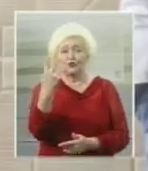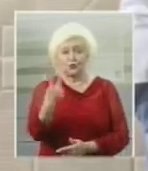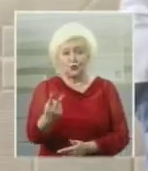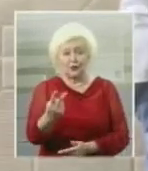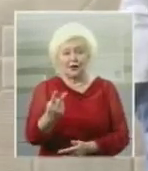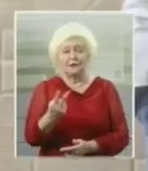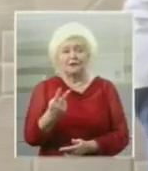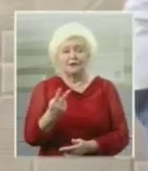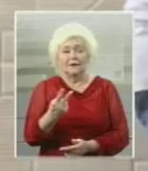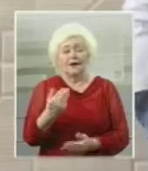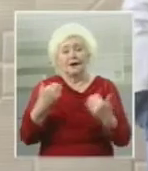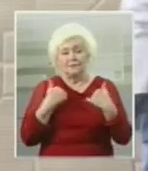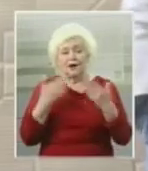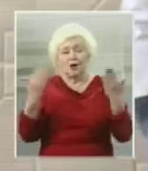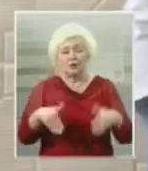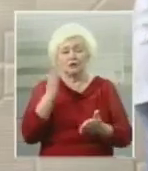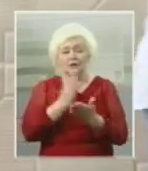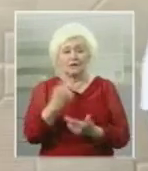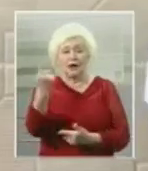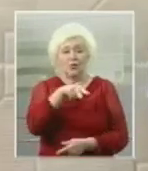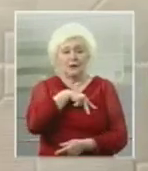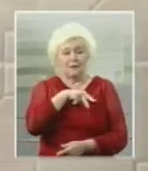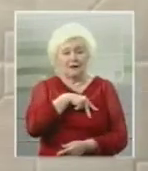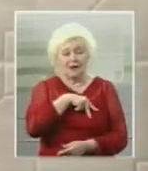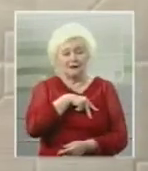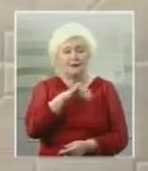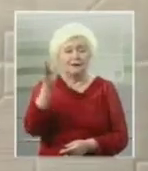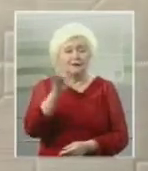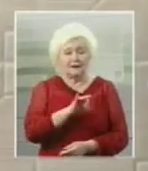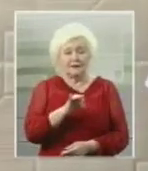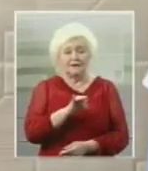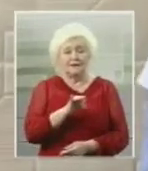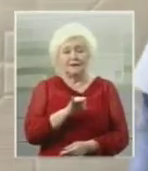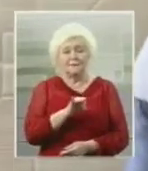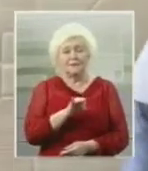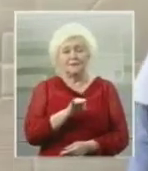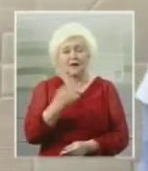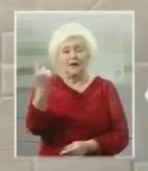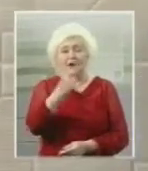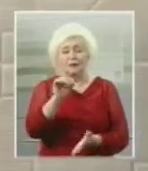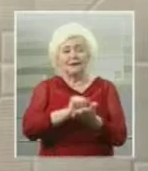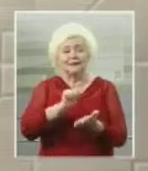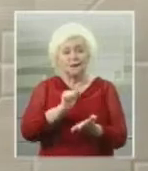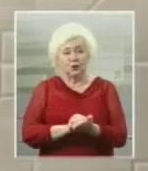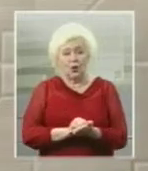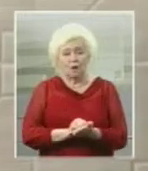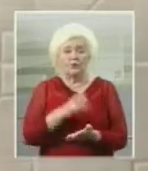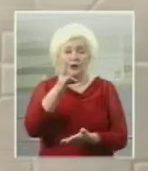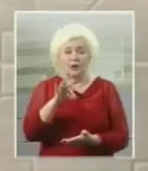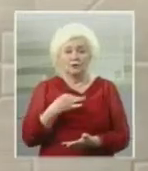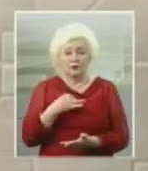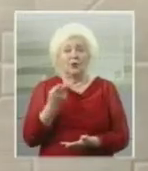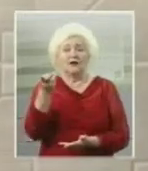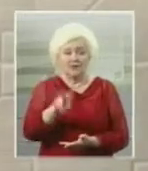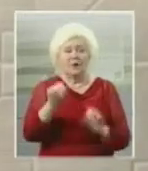В мене вже є одна медаль і один диплом. Два,